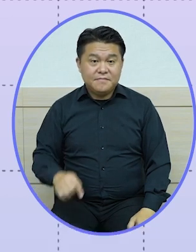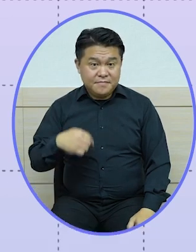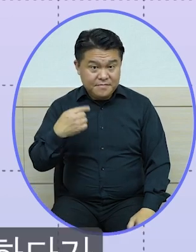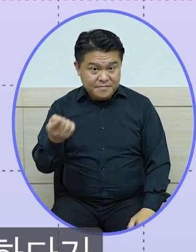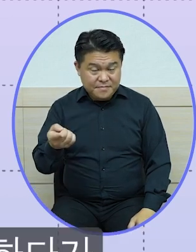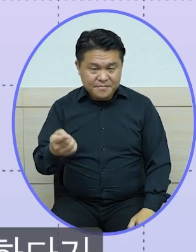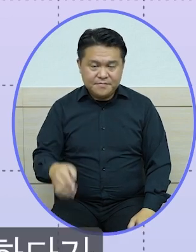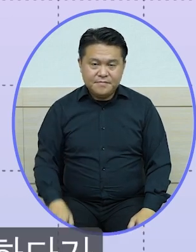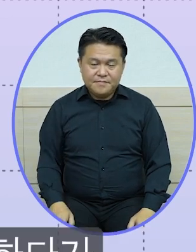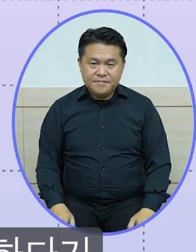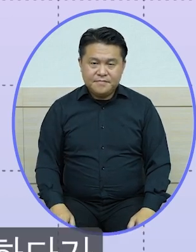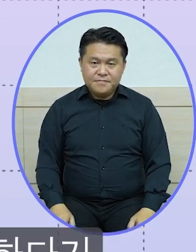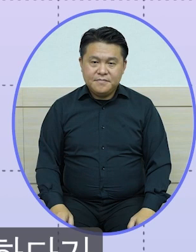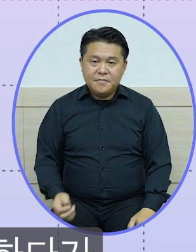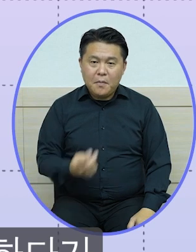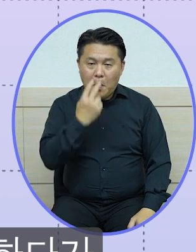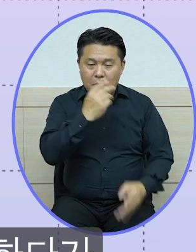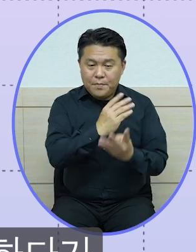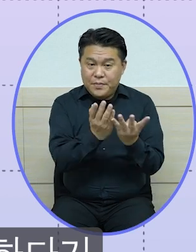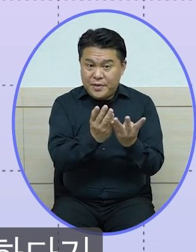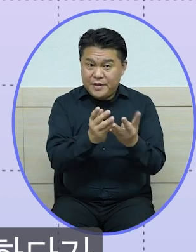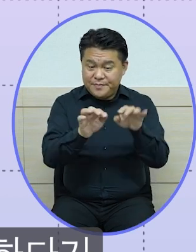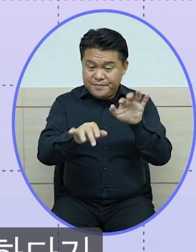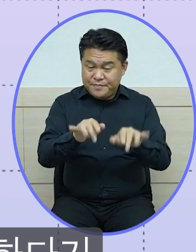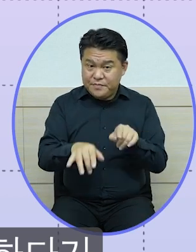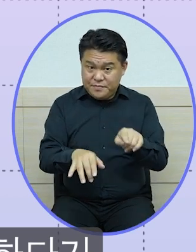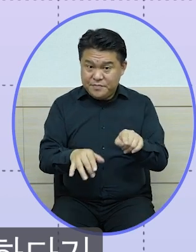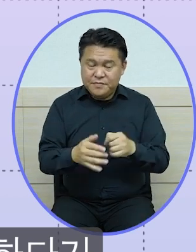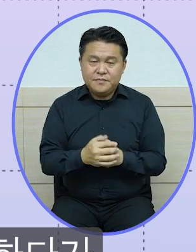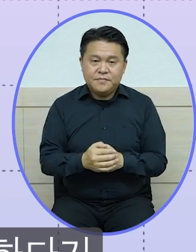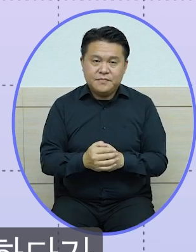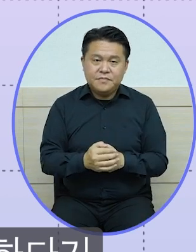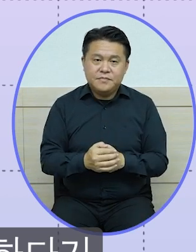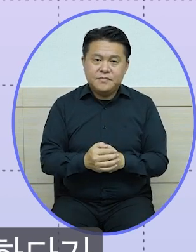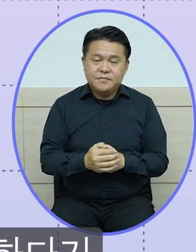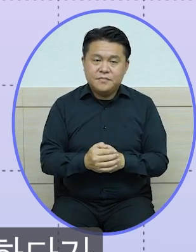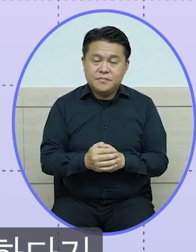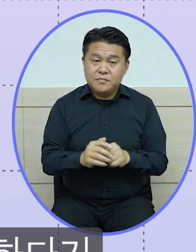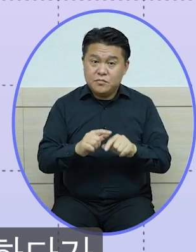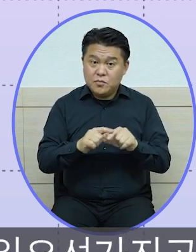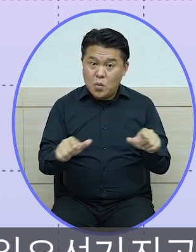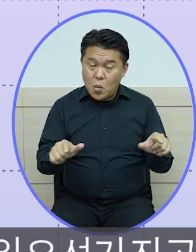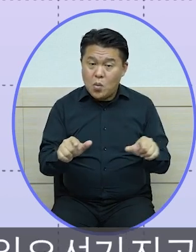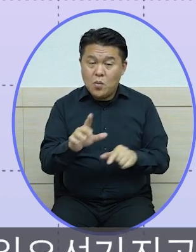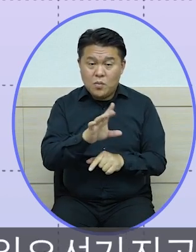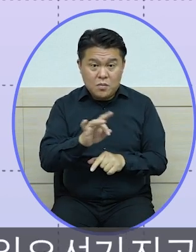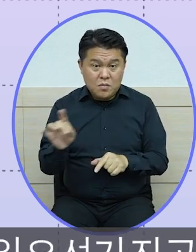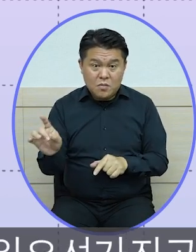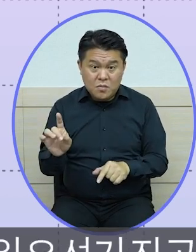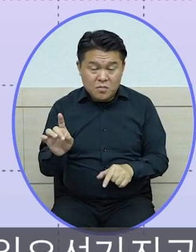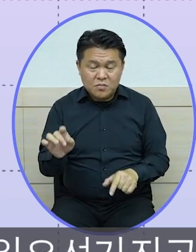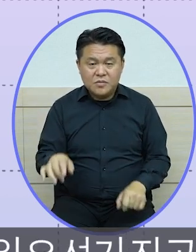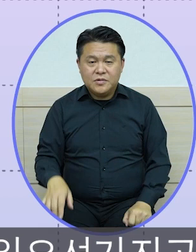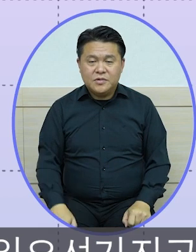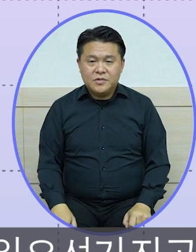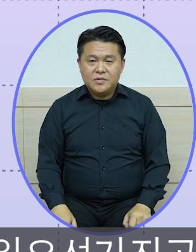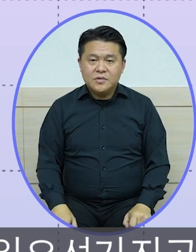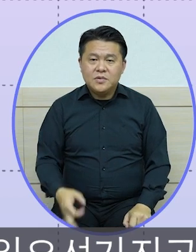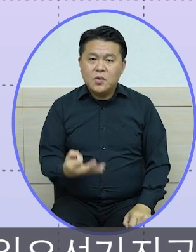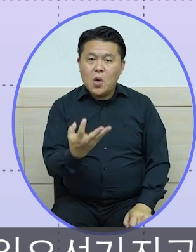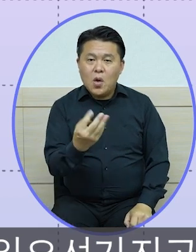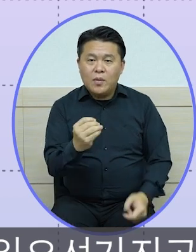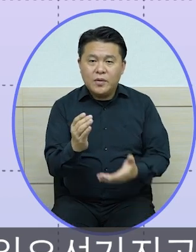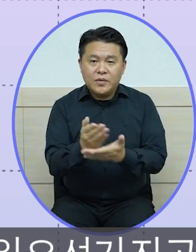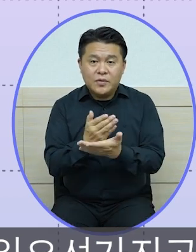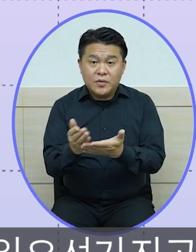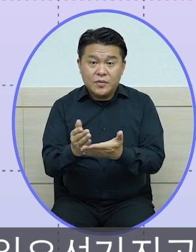그리고 이제 여기는 4대 보험을 적는 이제 란인데 보통 이런 식으로 간혹 가다가 또 금액을